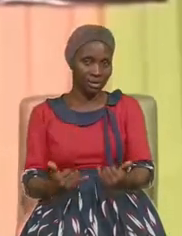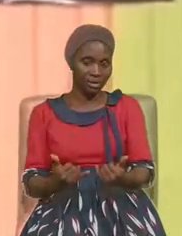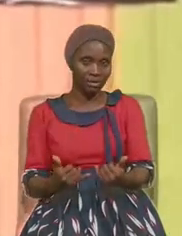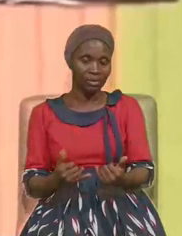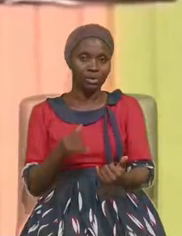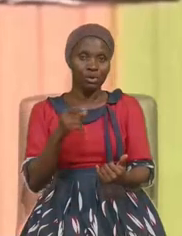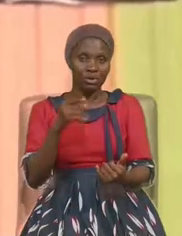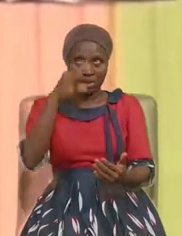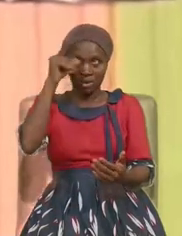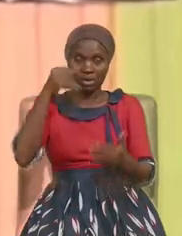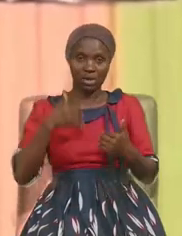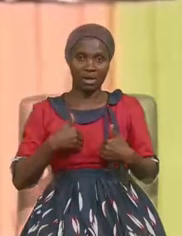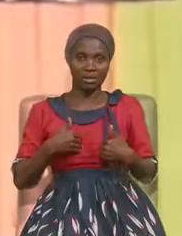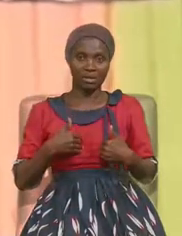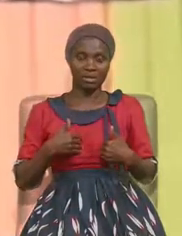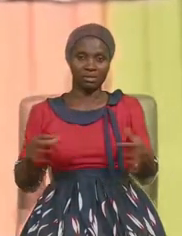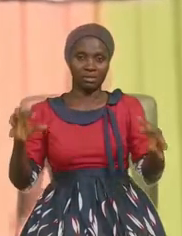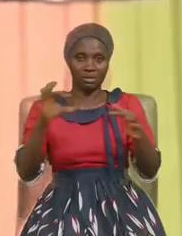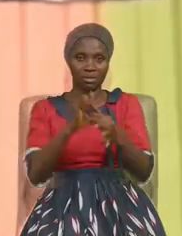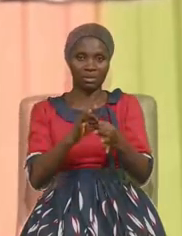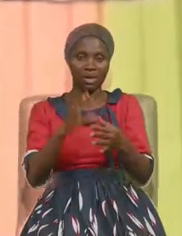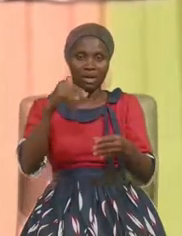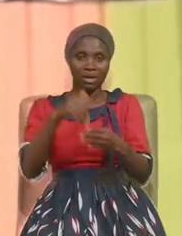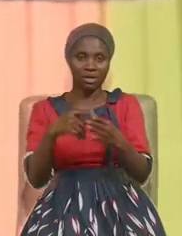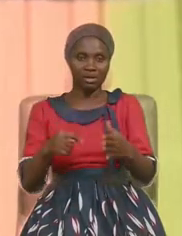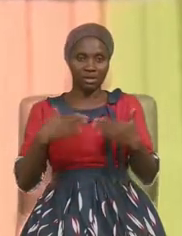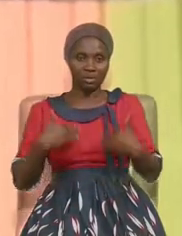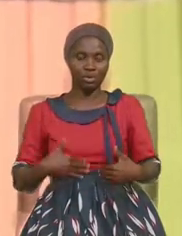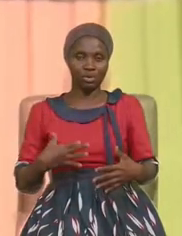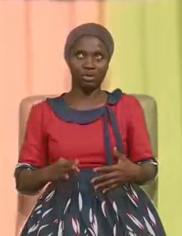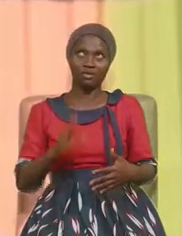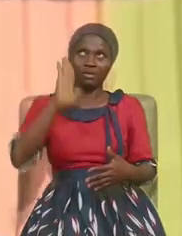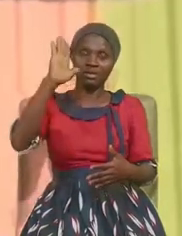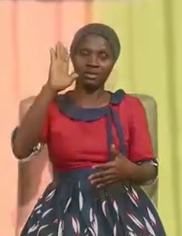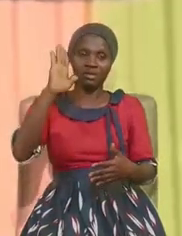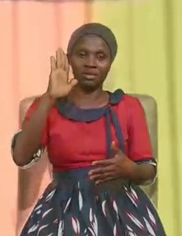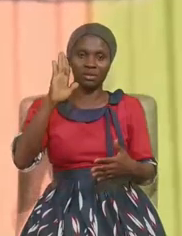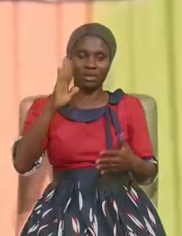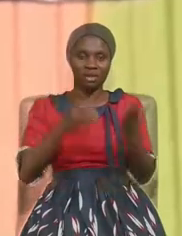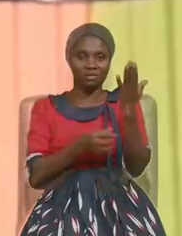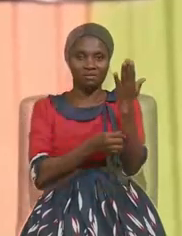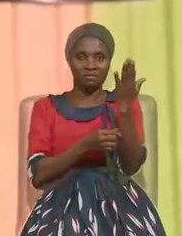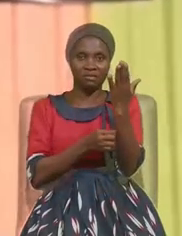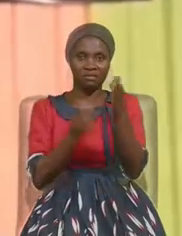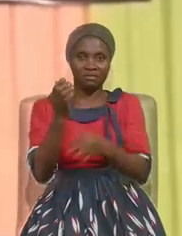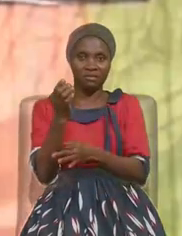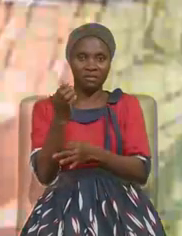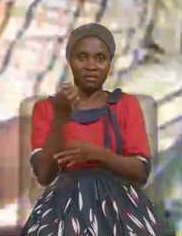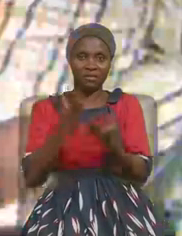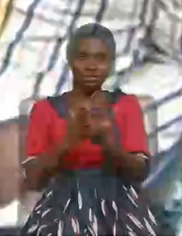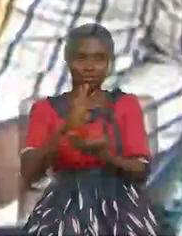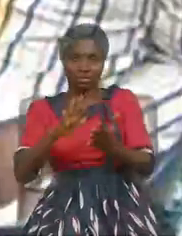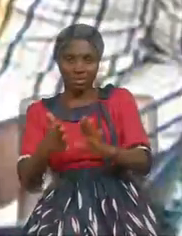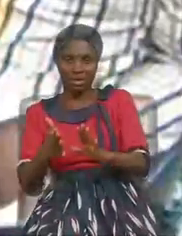sa mort dans le corps de sa chair, pour vous faire paraître devant lui,